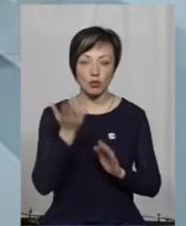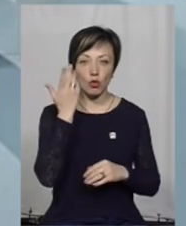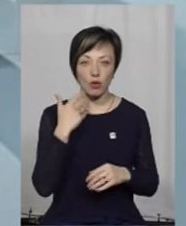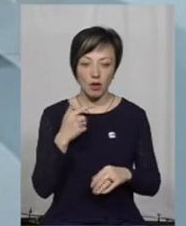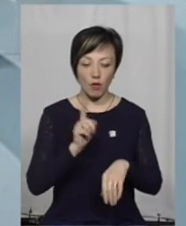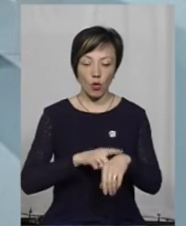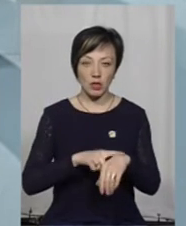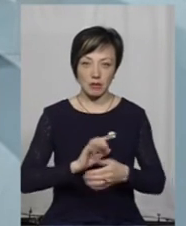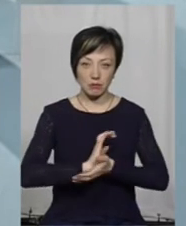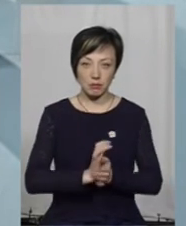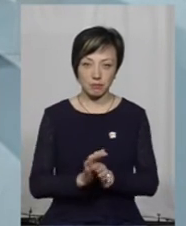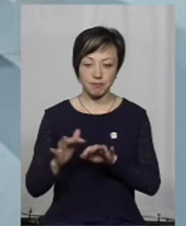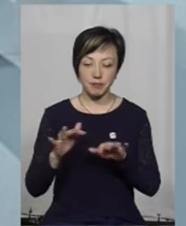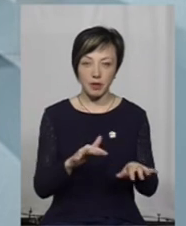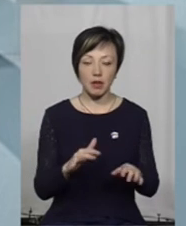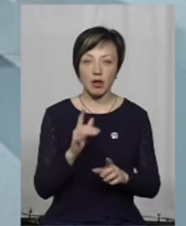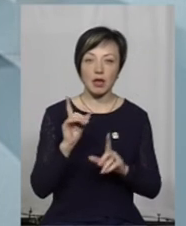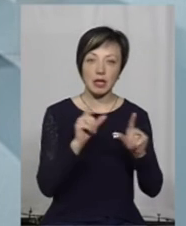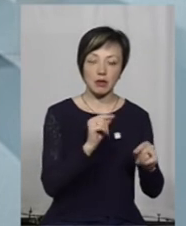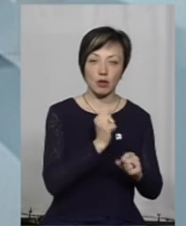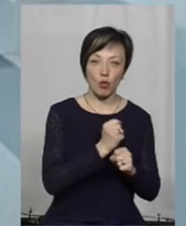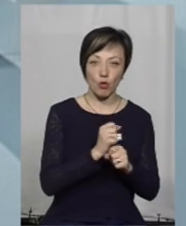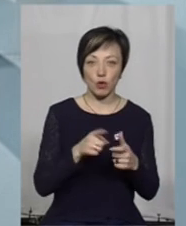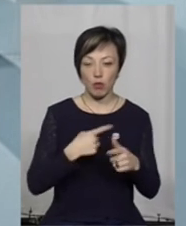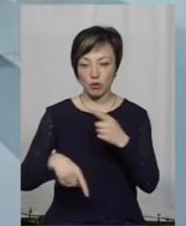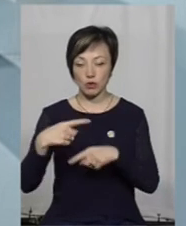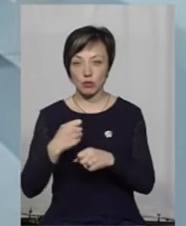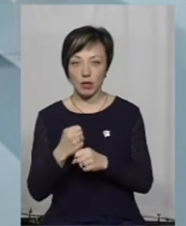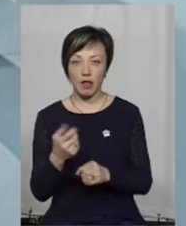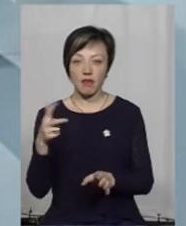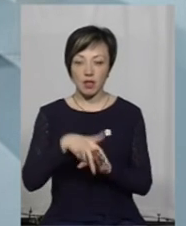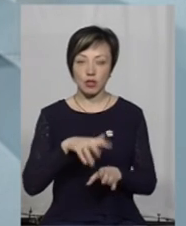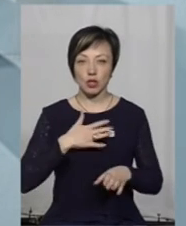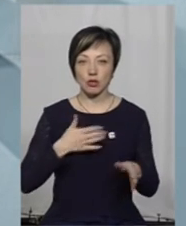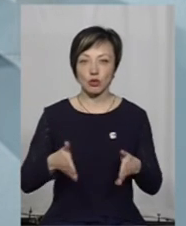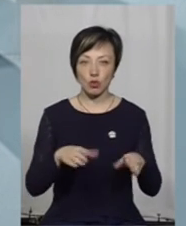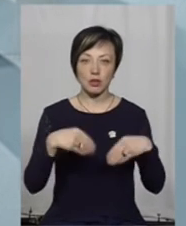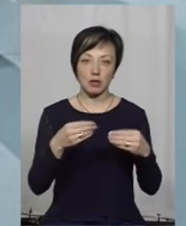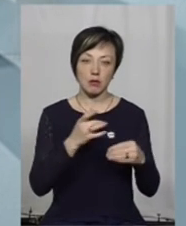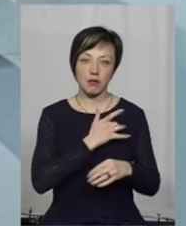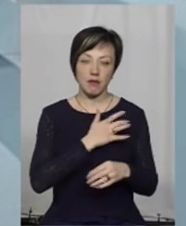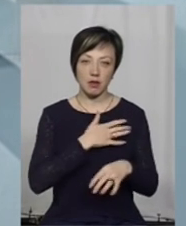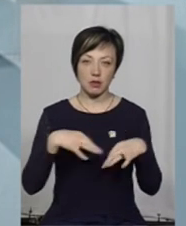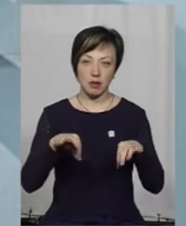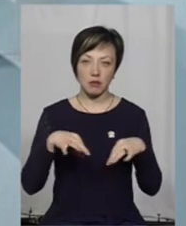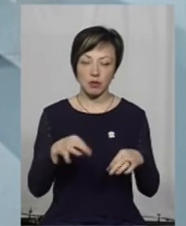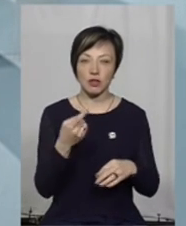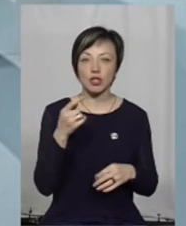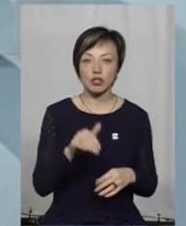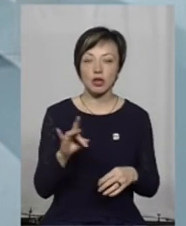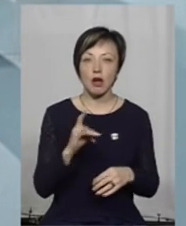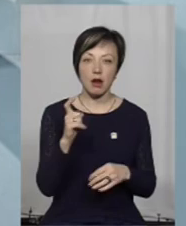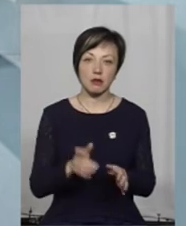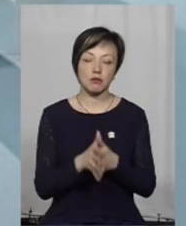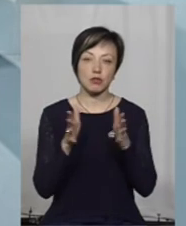коли в години пік ми добираємося або на роботу, або з роботи, яке навантаження на наші дороги дає приватний транспорт. Його в тисячі